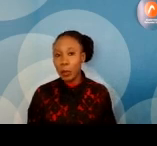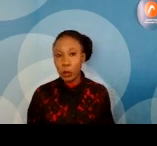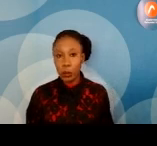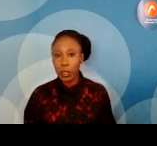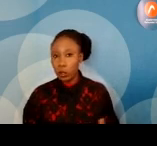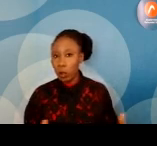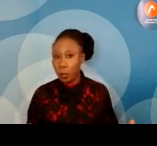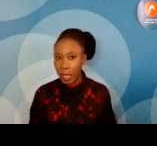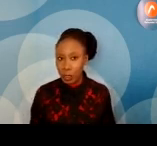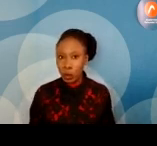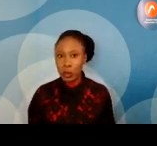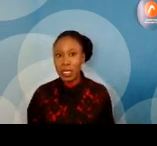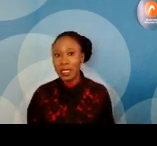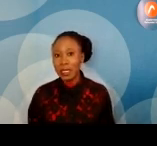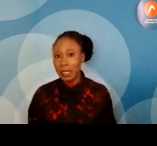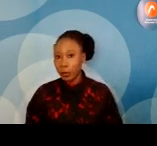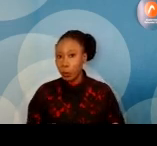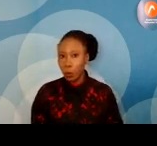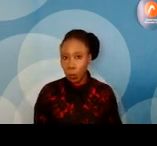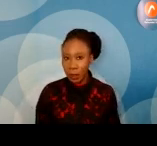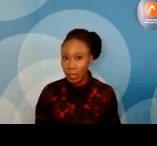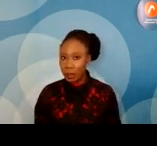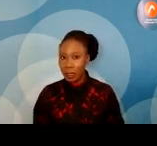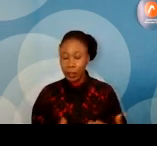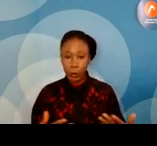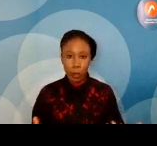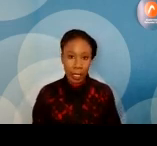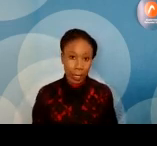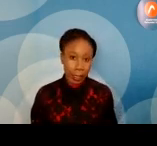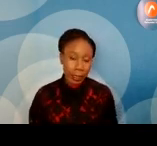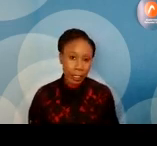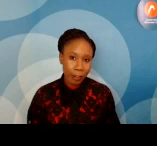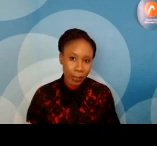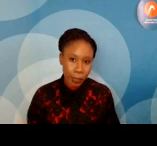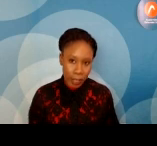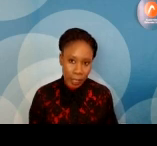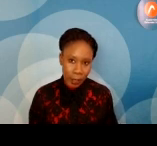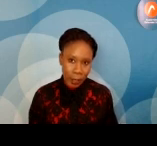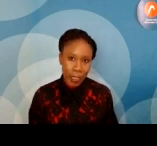att de här personerna som exkluderas är okompetenta